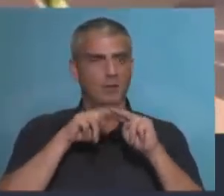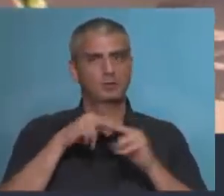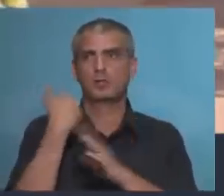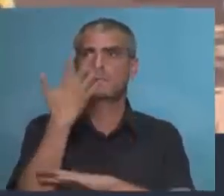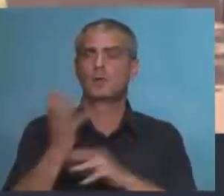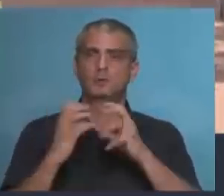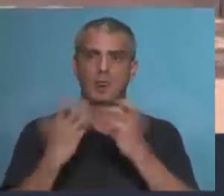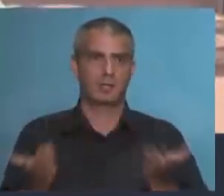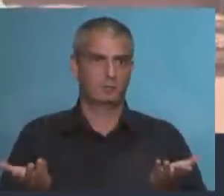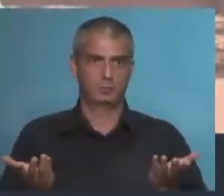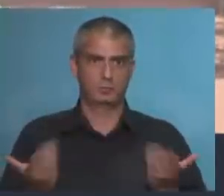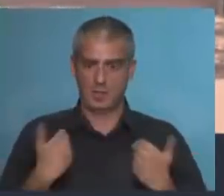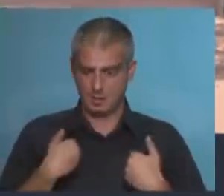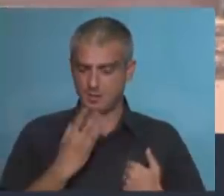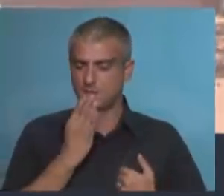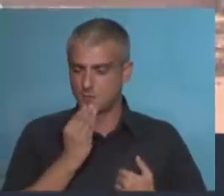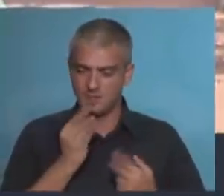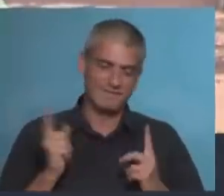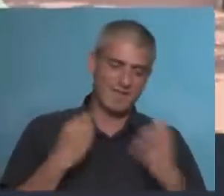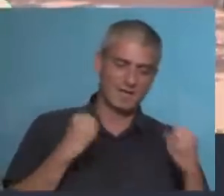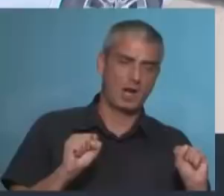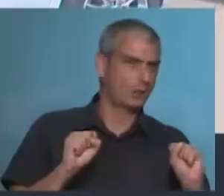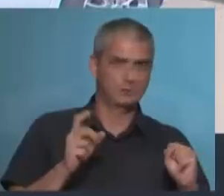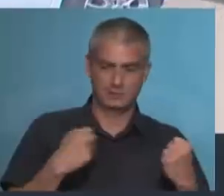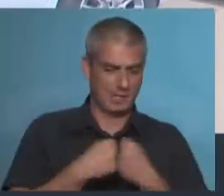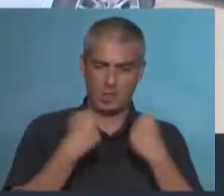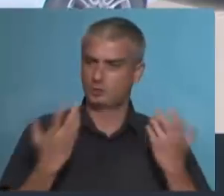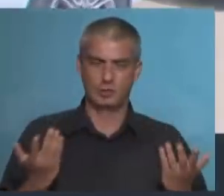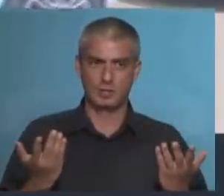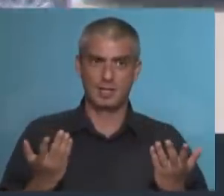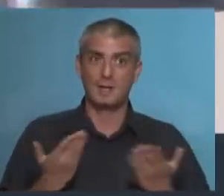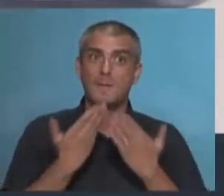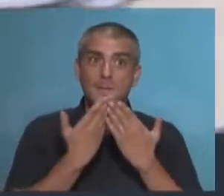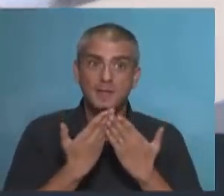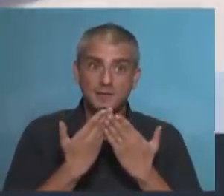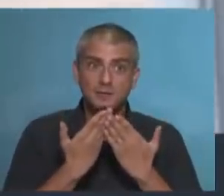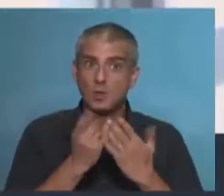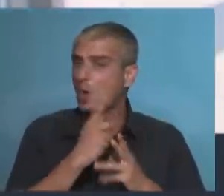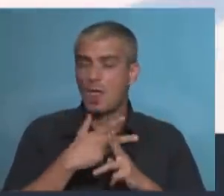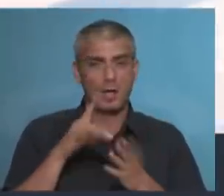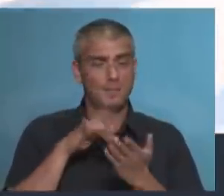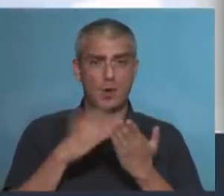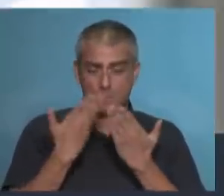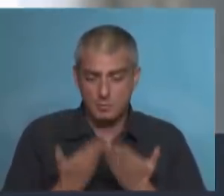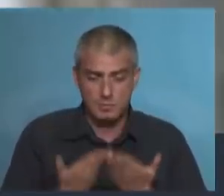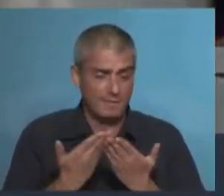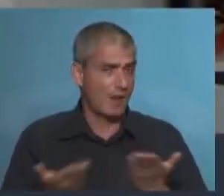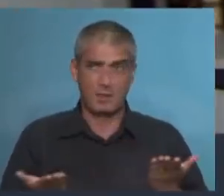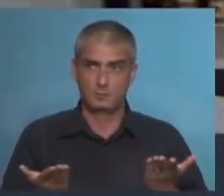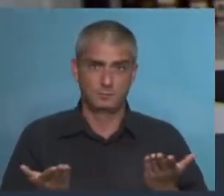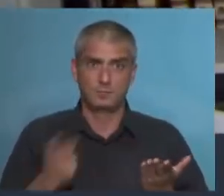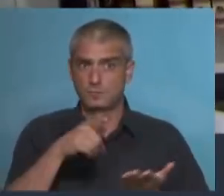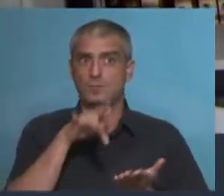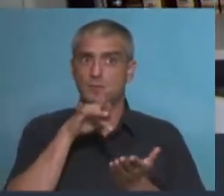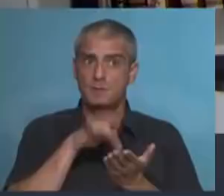לקיבוץ. אני יהודית וחילונית, זה לא סותר. בית כנסת הוא לא רק מקום תפילה וסגידה, הוא מקום